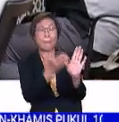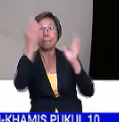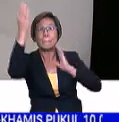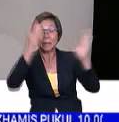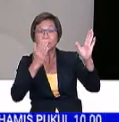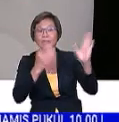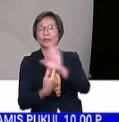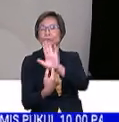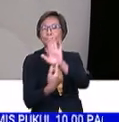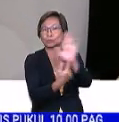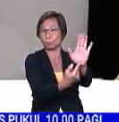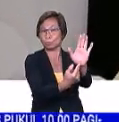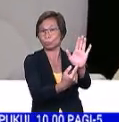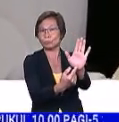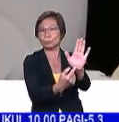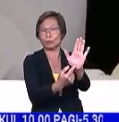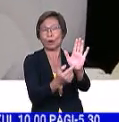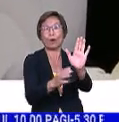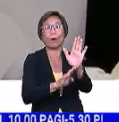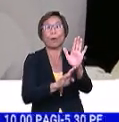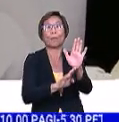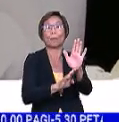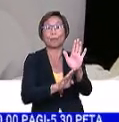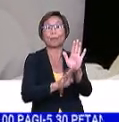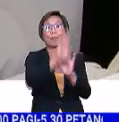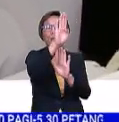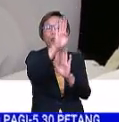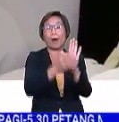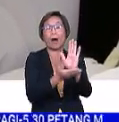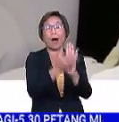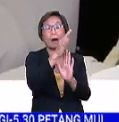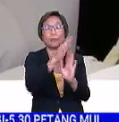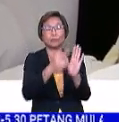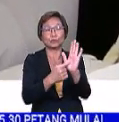yang dicerminkan menerusi peningkatan pelaburan langsung asing FDI. Bagi